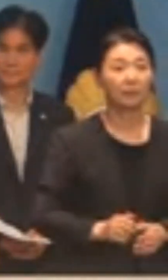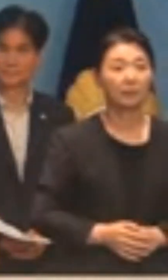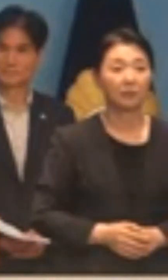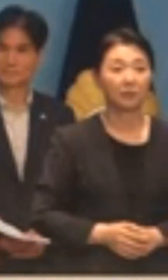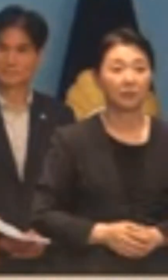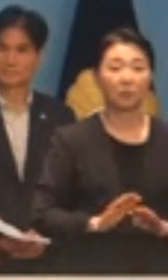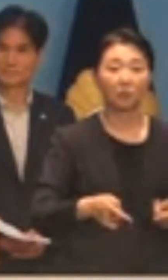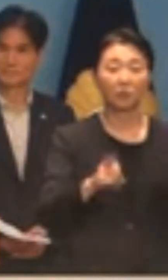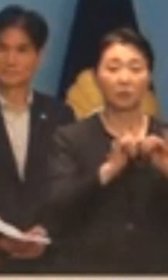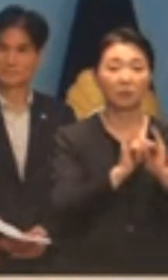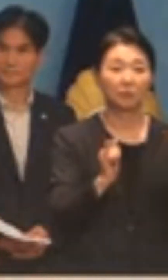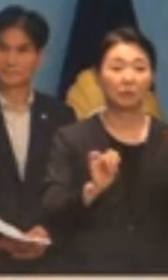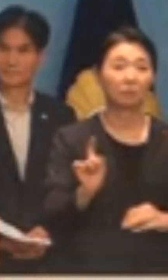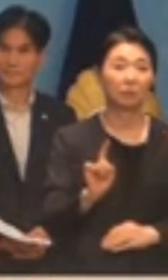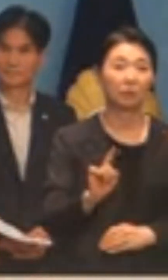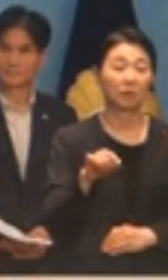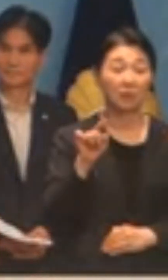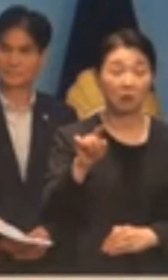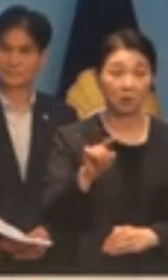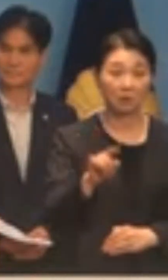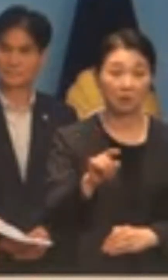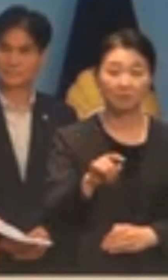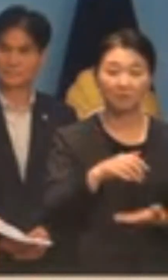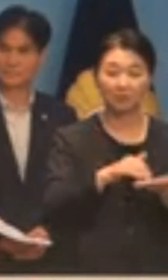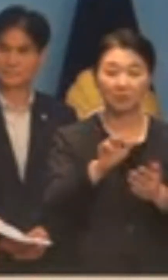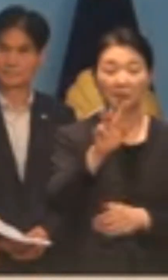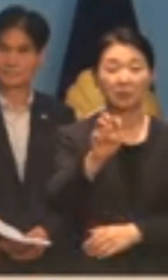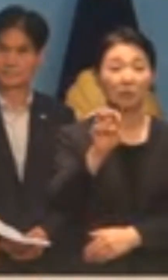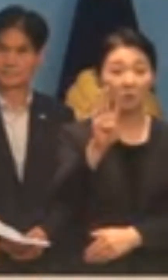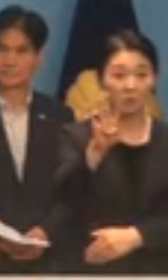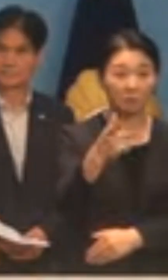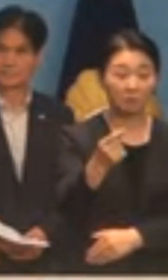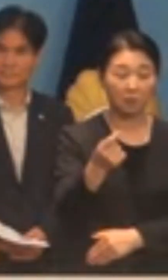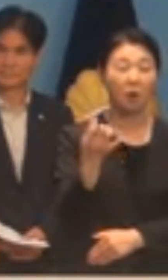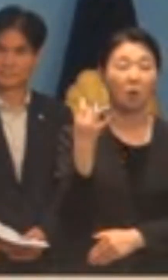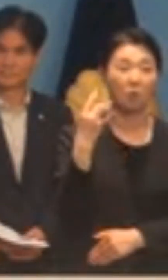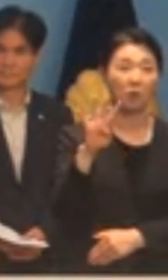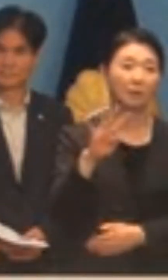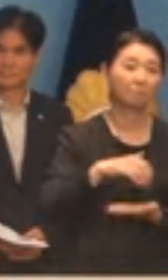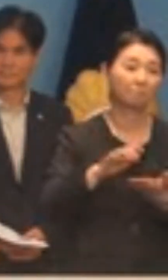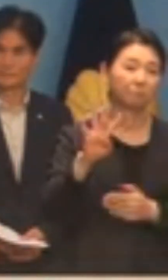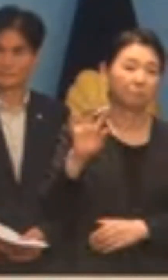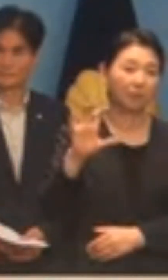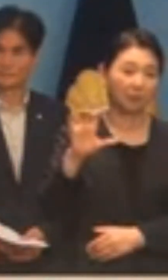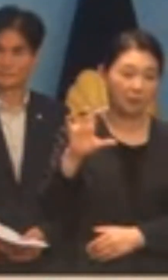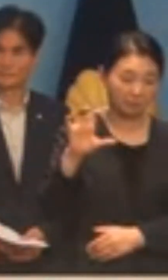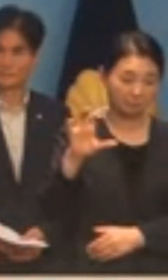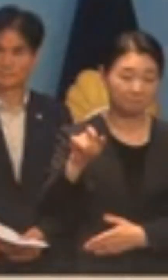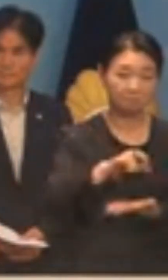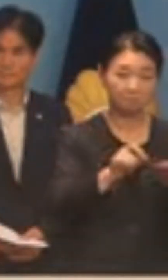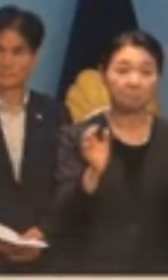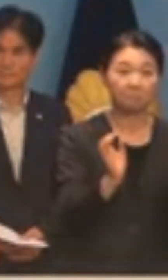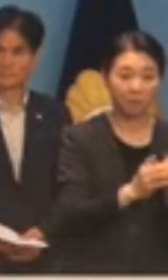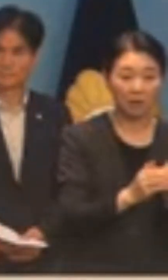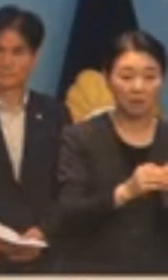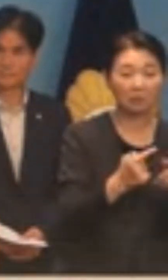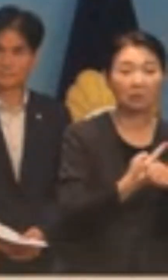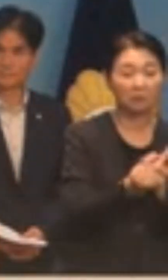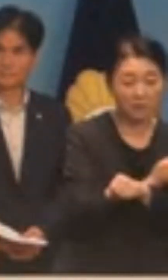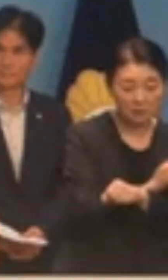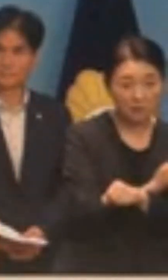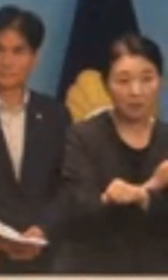오늘 여기 참여한 분은 여기에는 33명이라고 적혀있지만 45명이